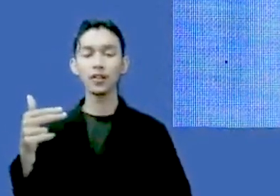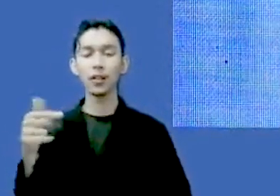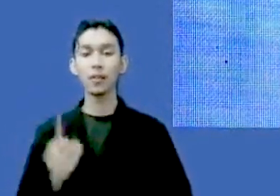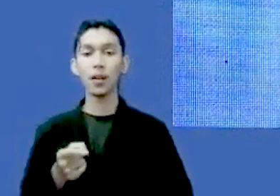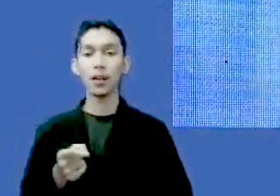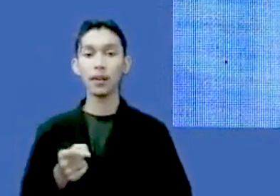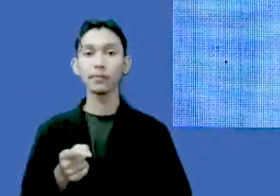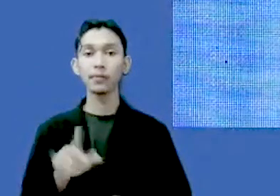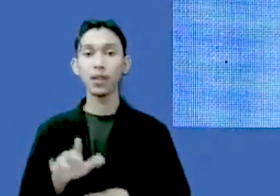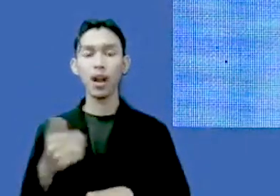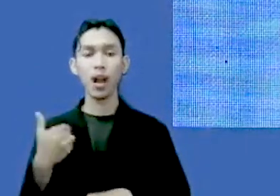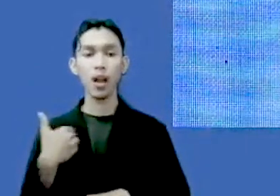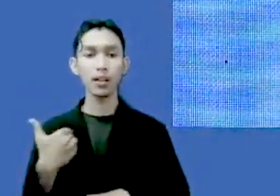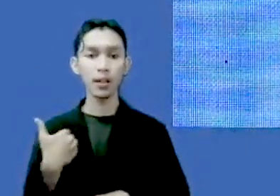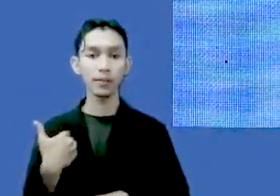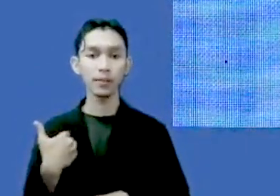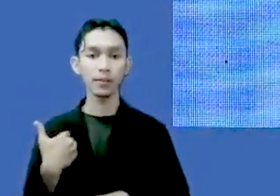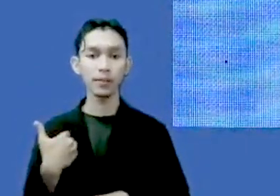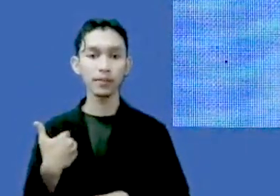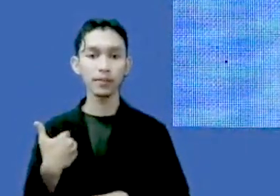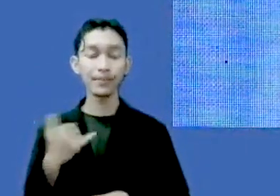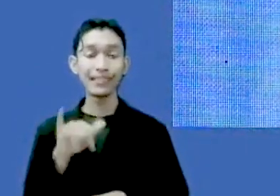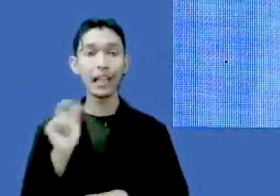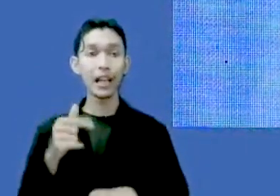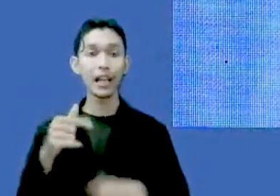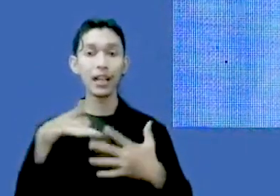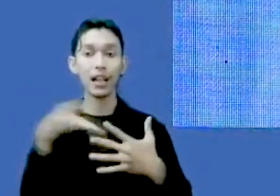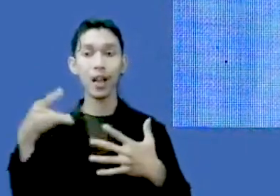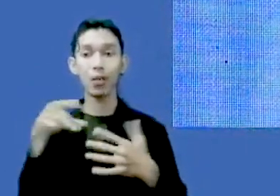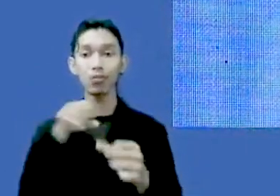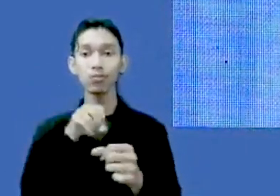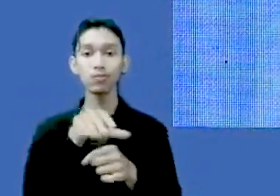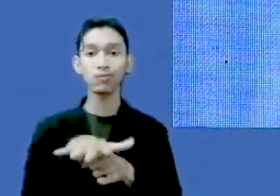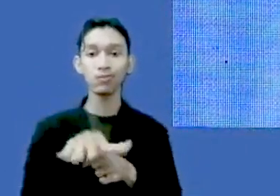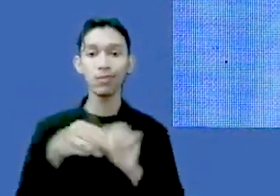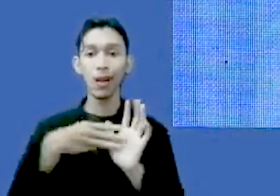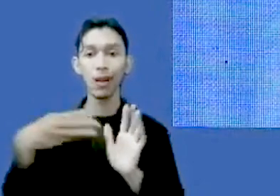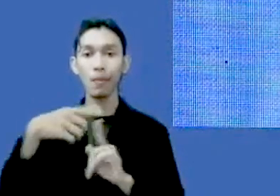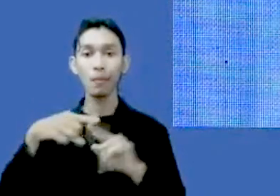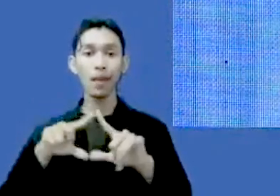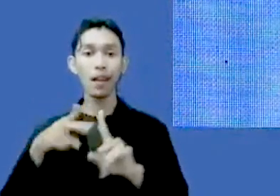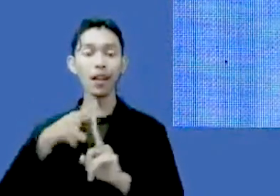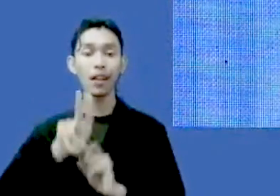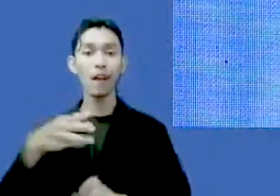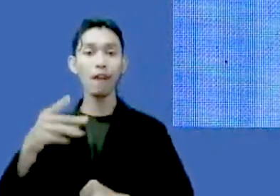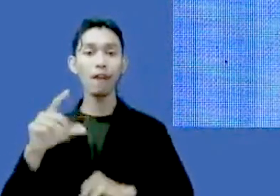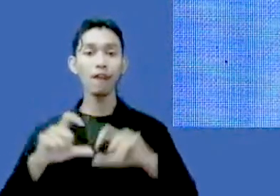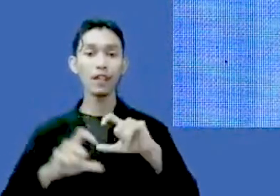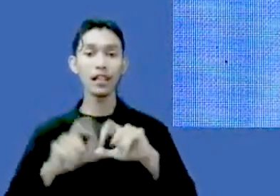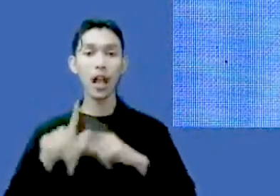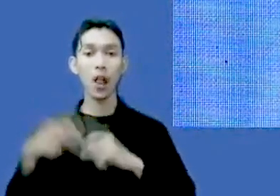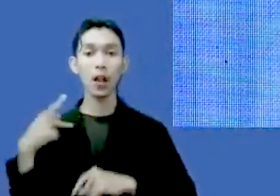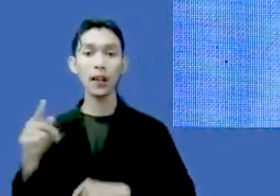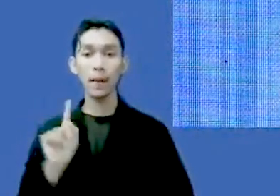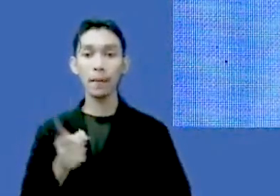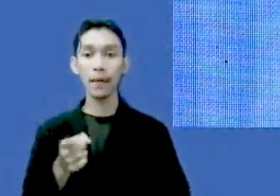ada jadi salah satu efek dari metaverse ketika kita menggunakan